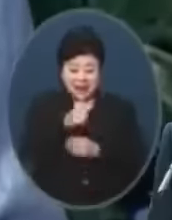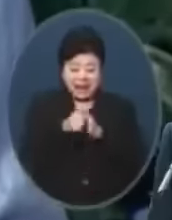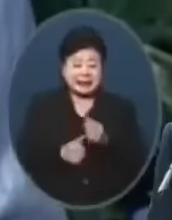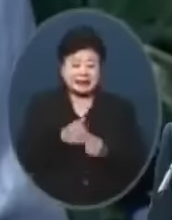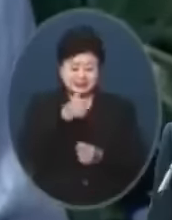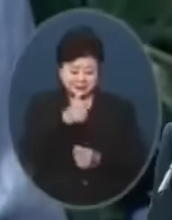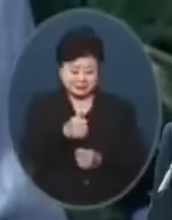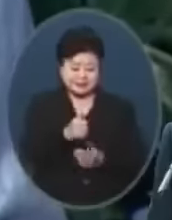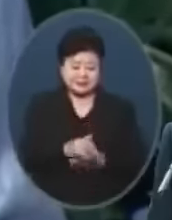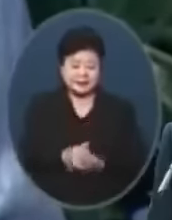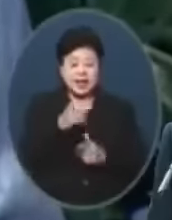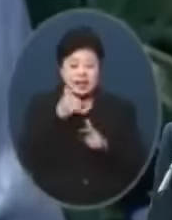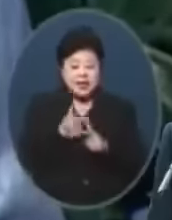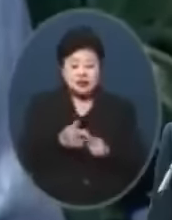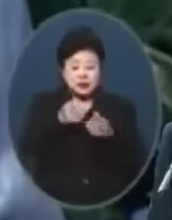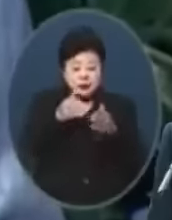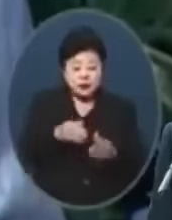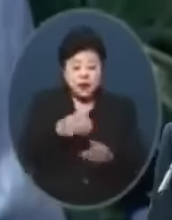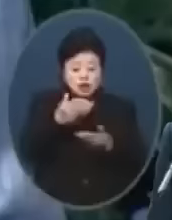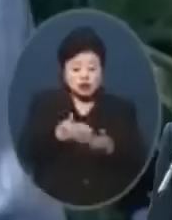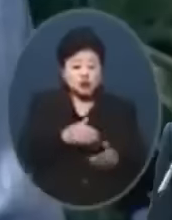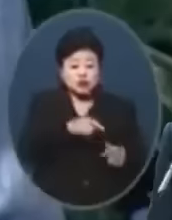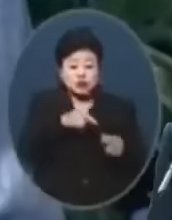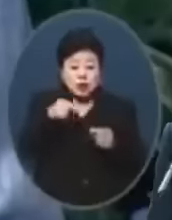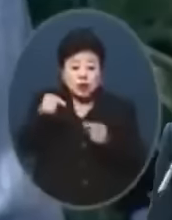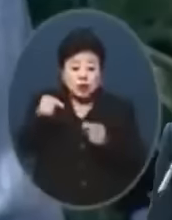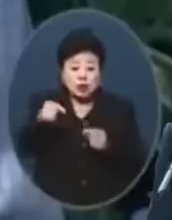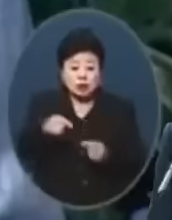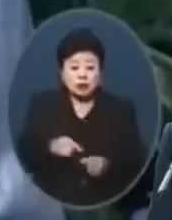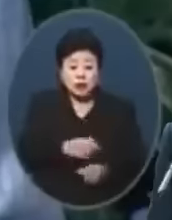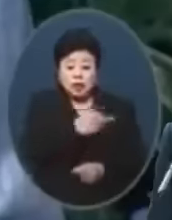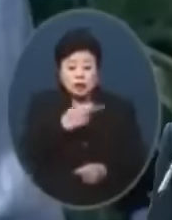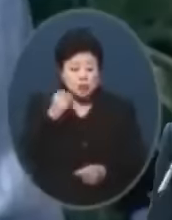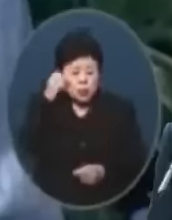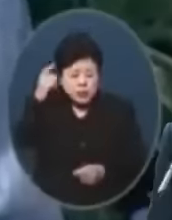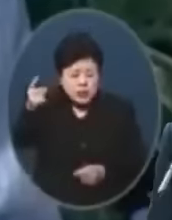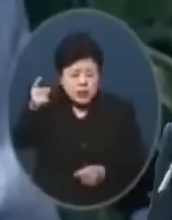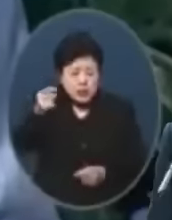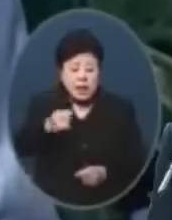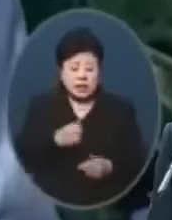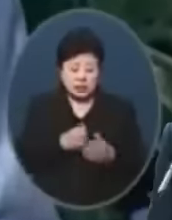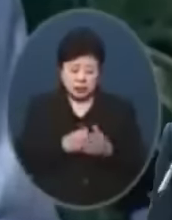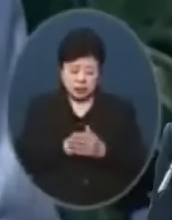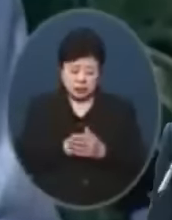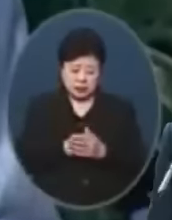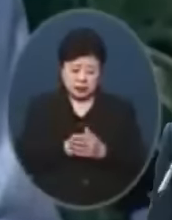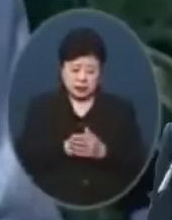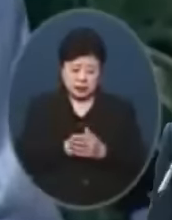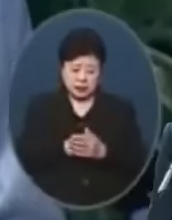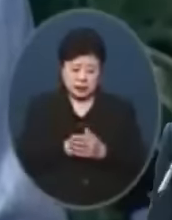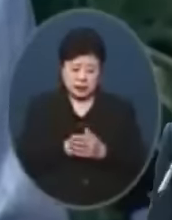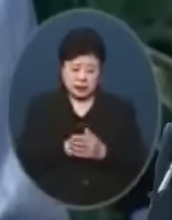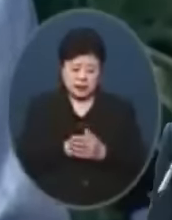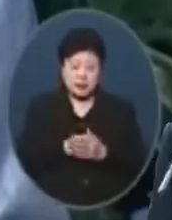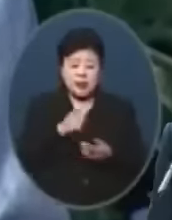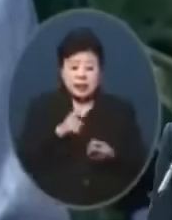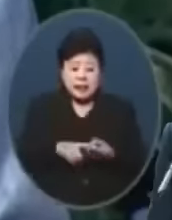하나님이 예수님을 통해서 주신 구원은 너무나 크고 위대하고 절대적이기 때문에